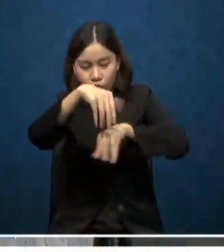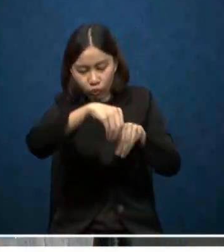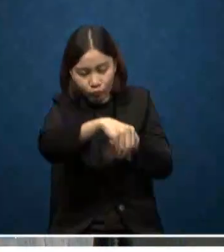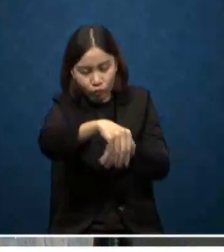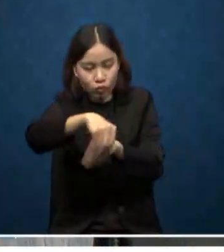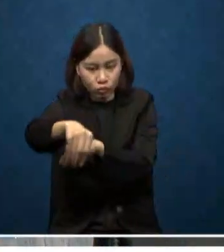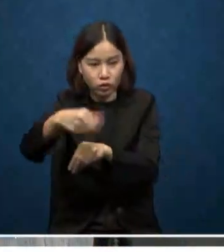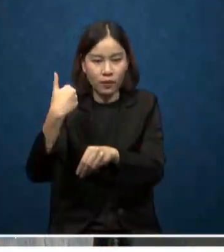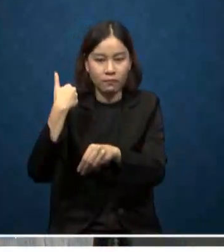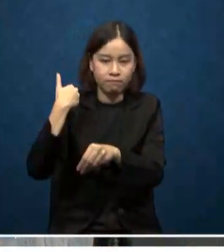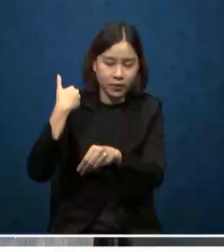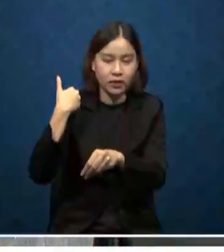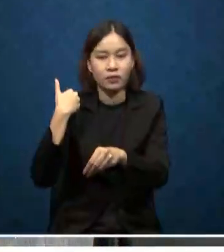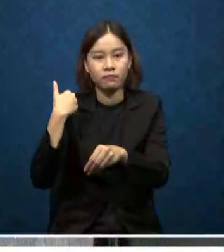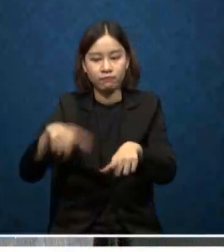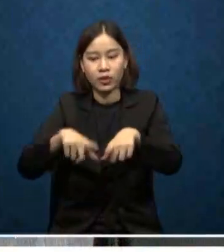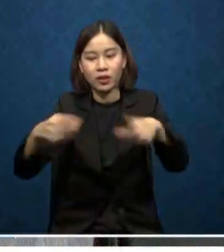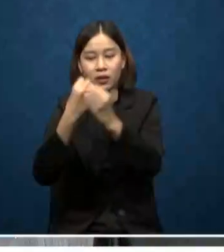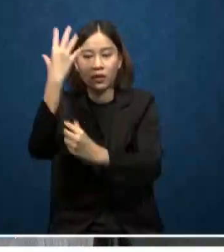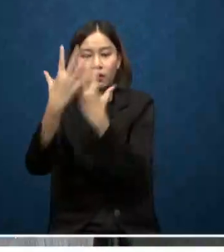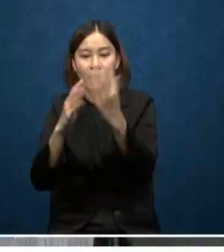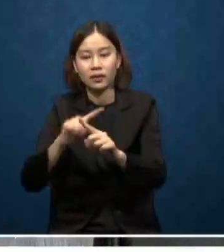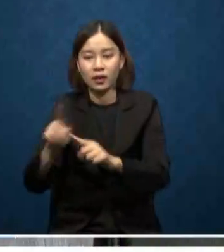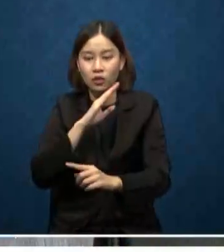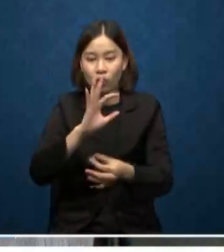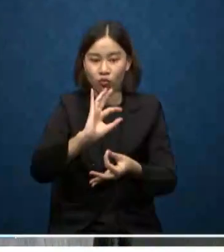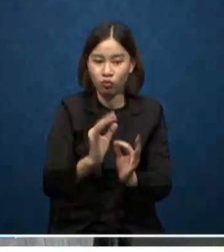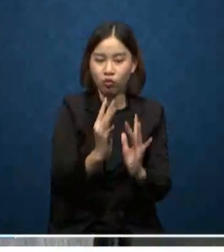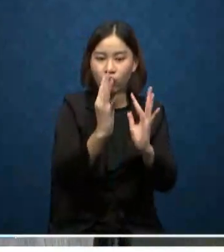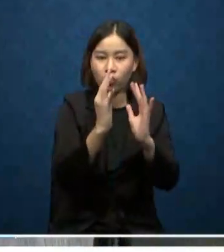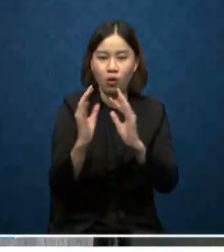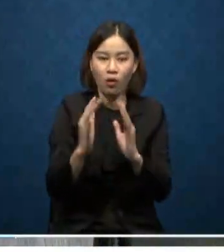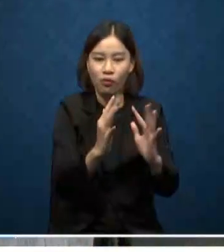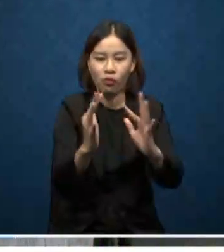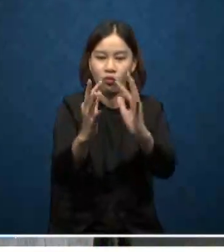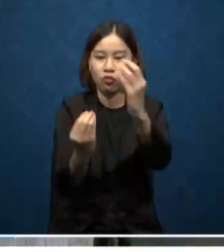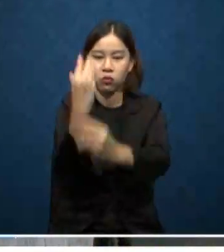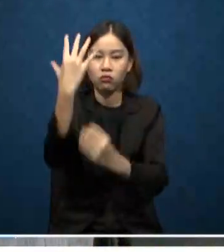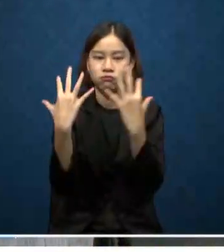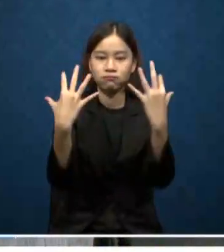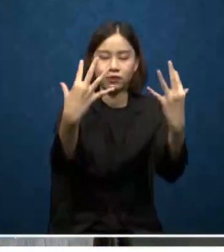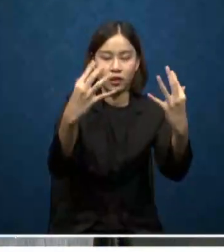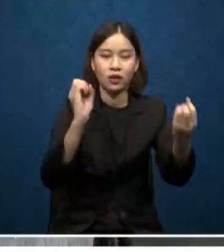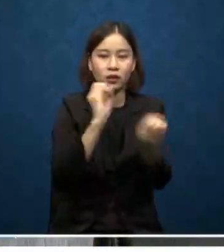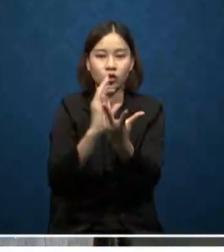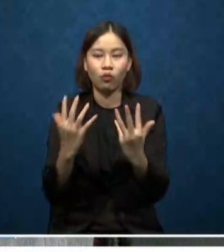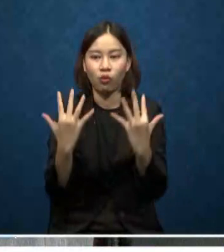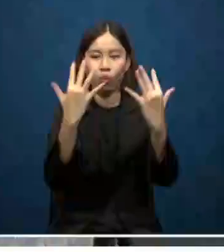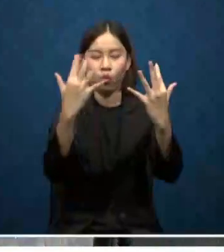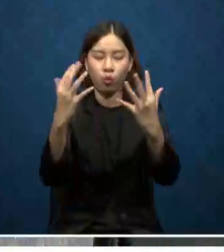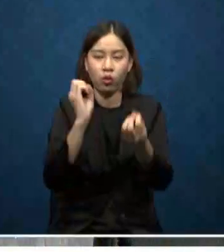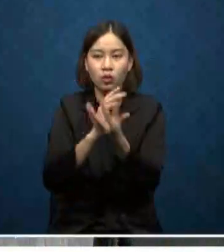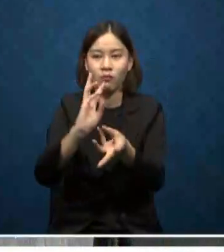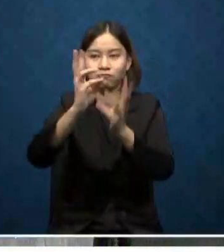หรือมีการบุกรุกใช้พื้นที่ป่าเมื่อจุดไฟเผาจะเกิดการลุกลามเข้าไปในป่ากลายเป็นไฟป่าก่อให้เกิดฝุ่นควัน